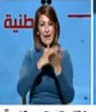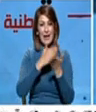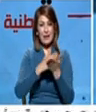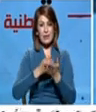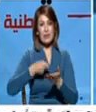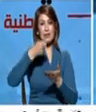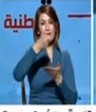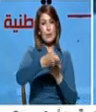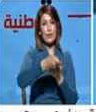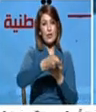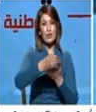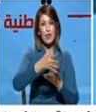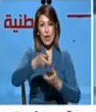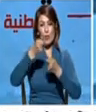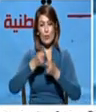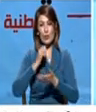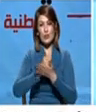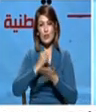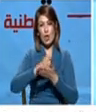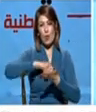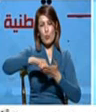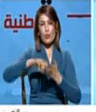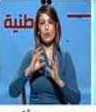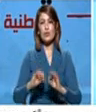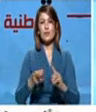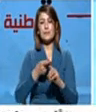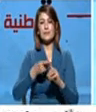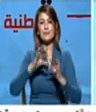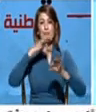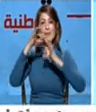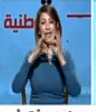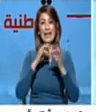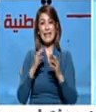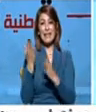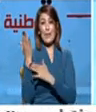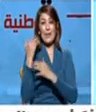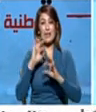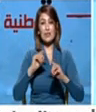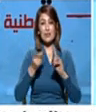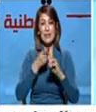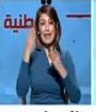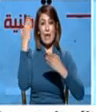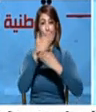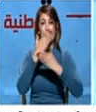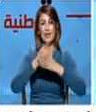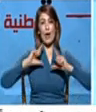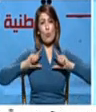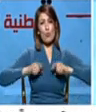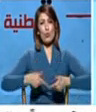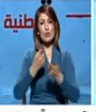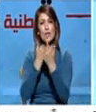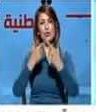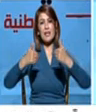والتحويلات عندي حكيت على بالاتفاق اللي اه كان فيه تدخل مع العديد من المسارات اه اكيد